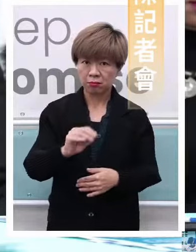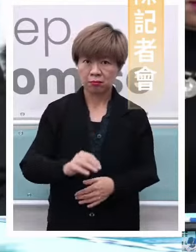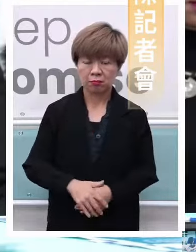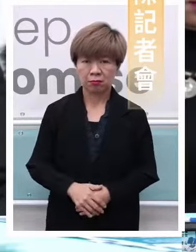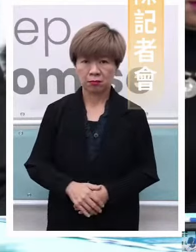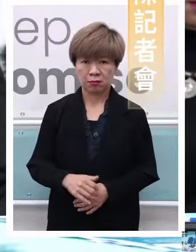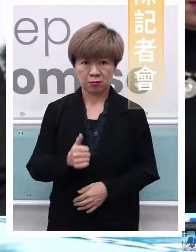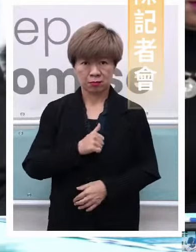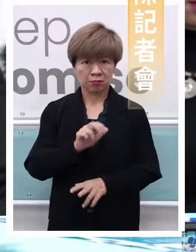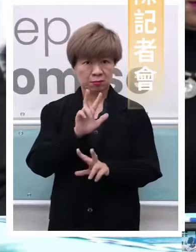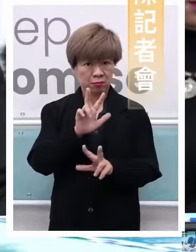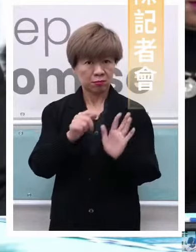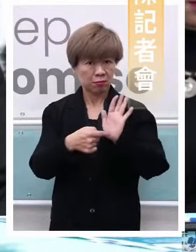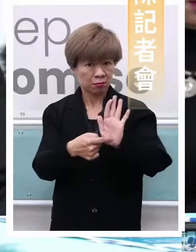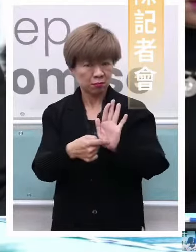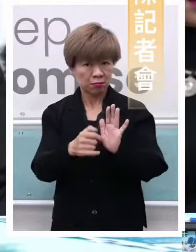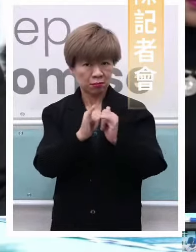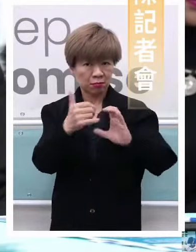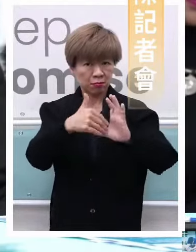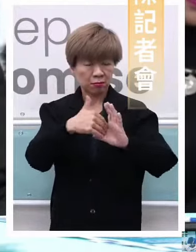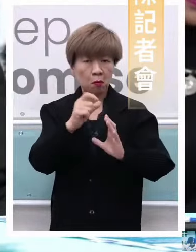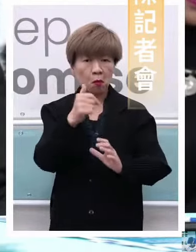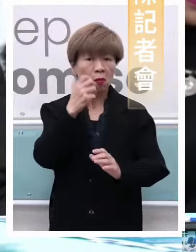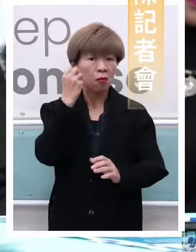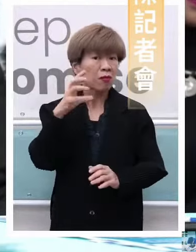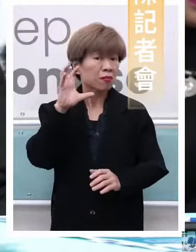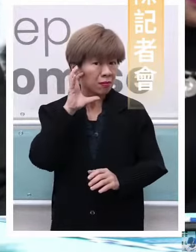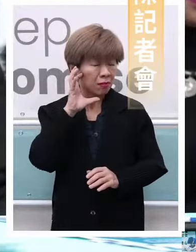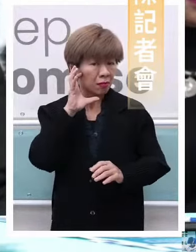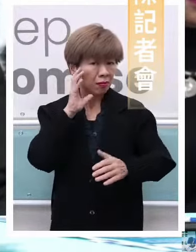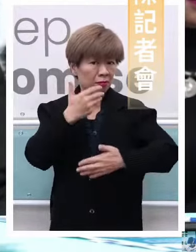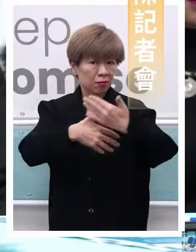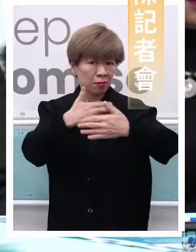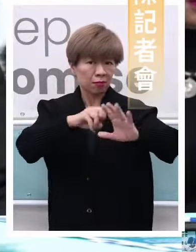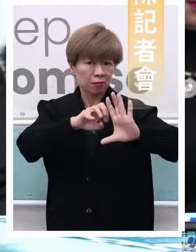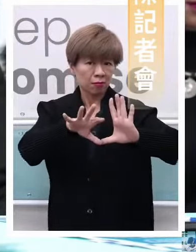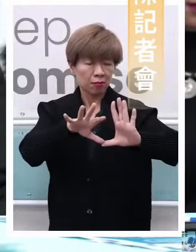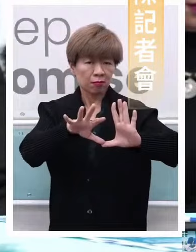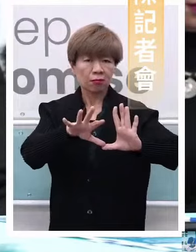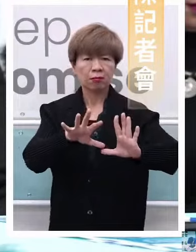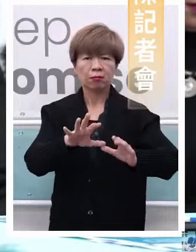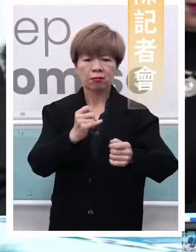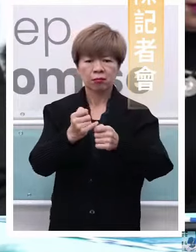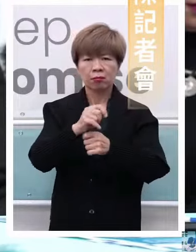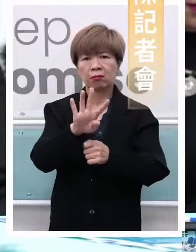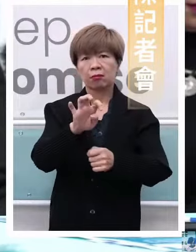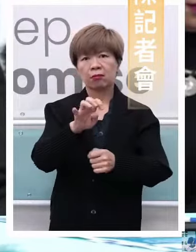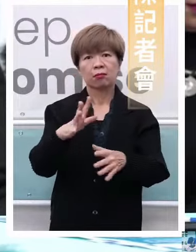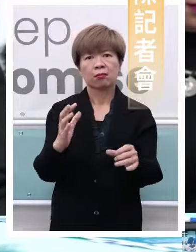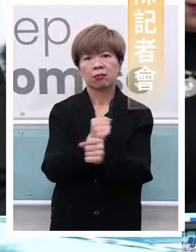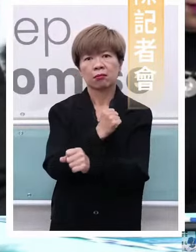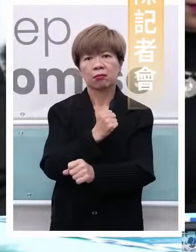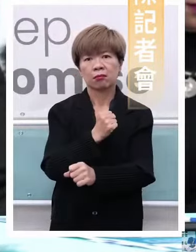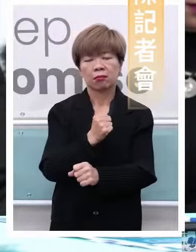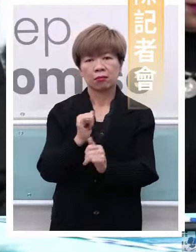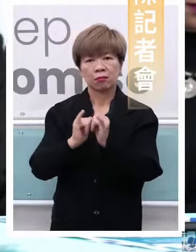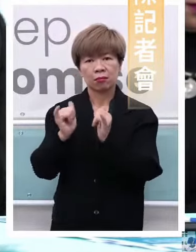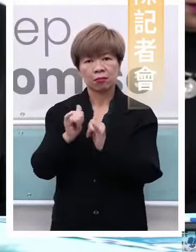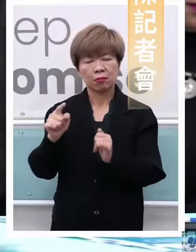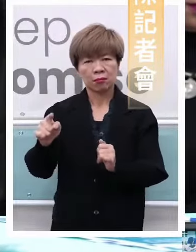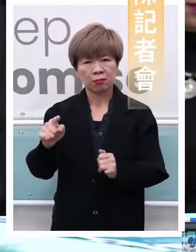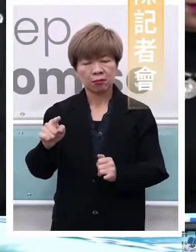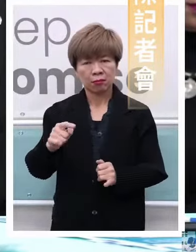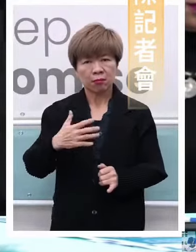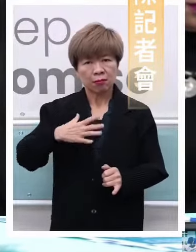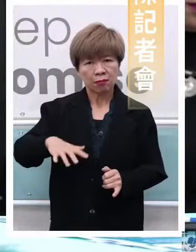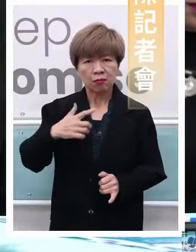是真实呈现的状况是在民事快新闻的讯号当中确实是有部分被消失的，这对民众来说他们的公众的